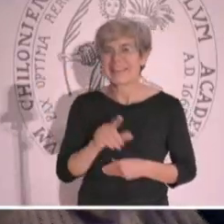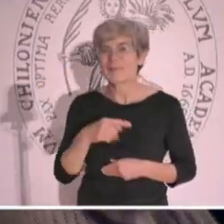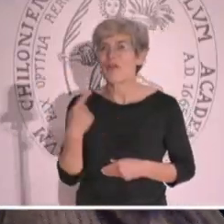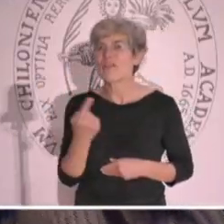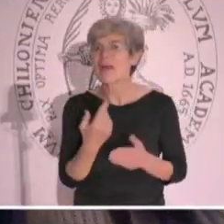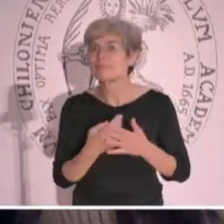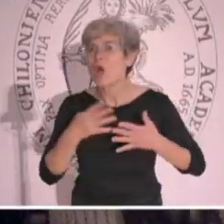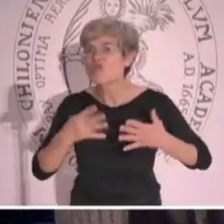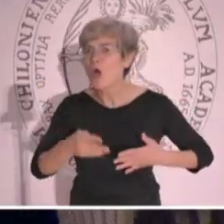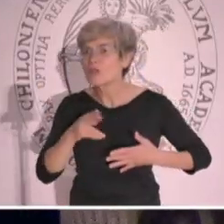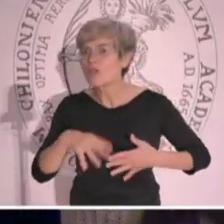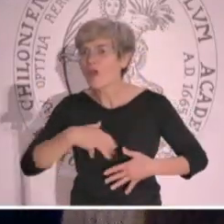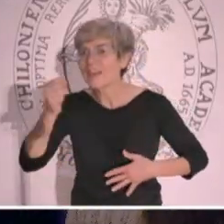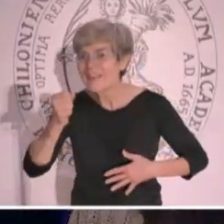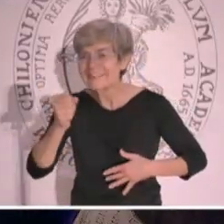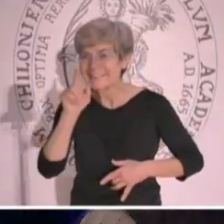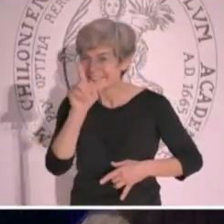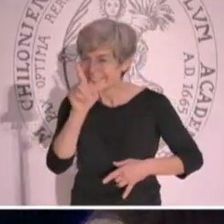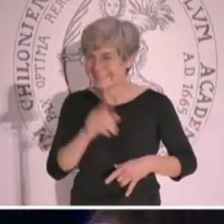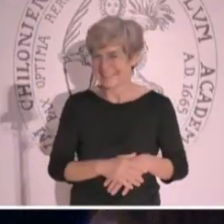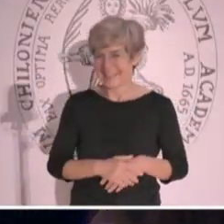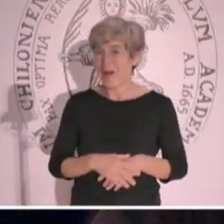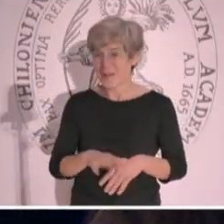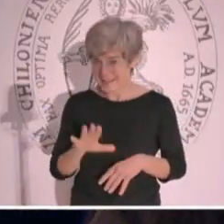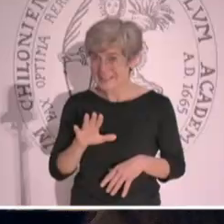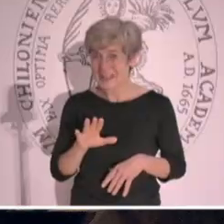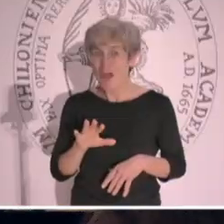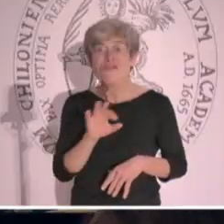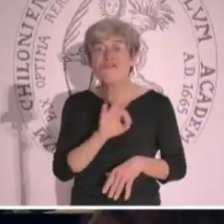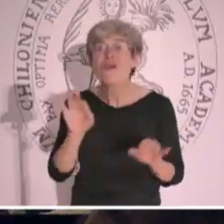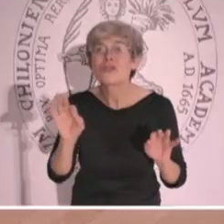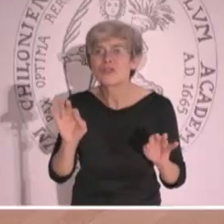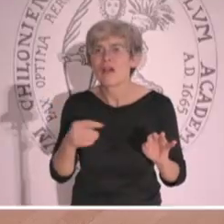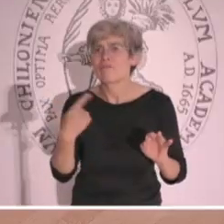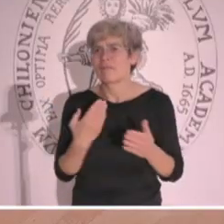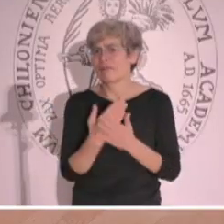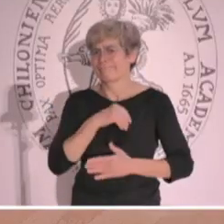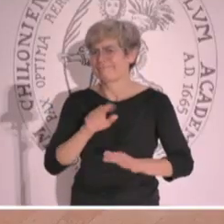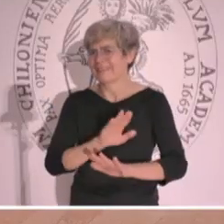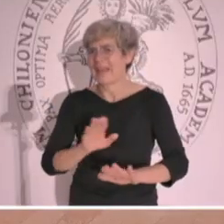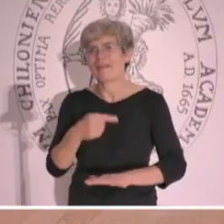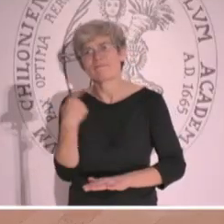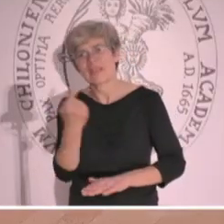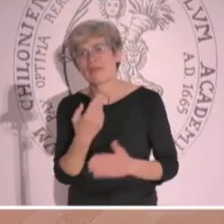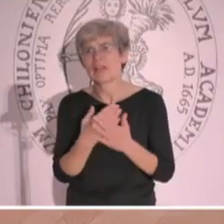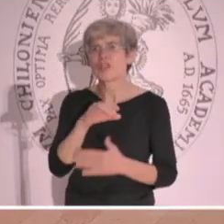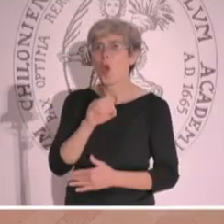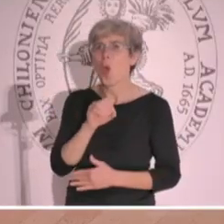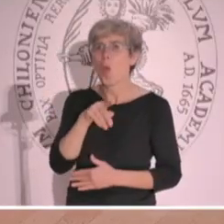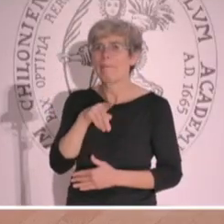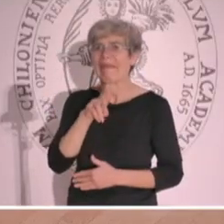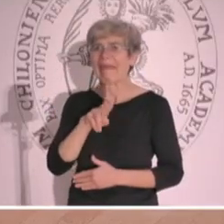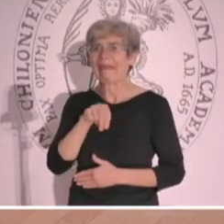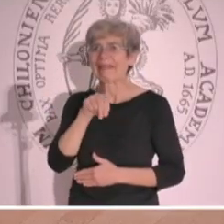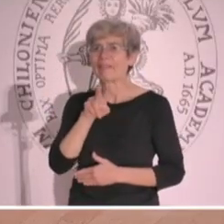ich es mal nenne, damit machen wir natürlich was. Damit bauen wir den ÖPNV und die Fahrradwege aus. Oder vielleicht haben Sie schon